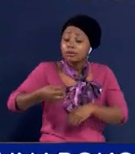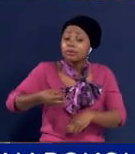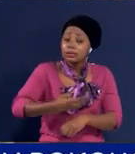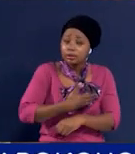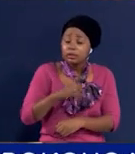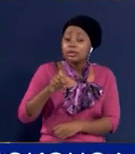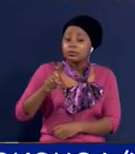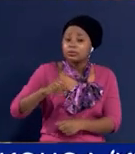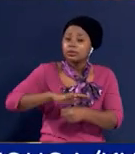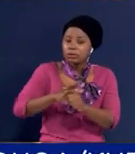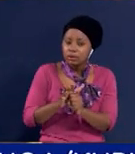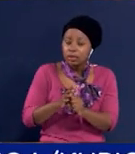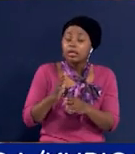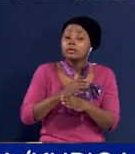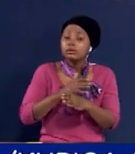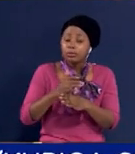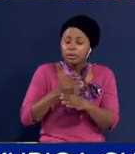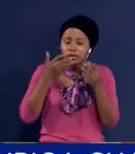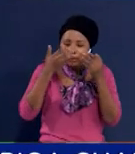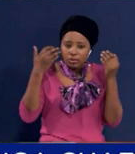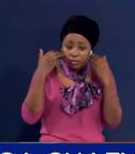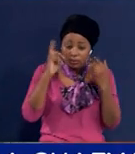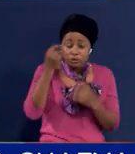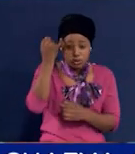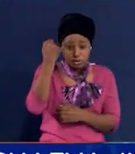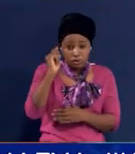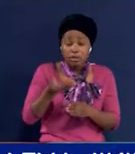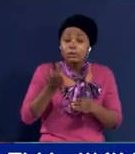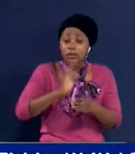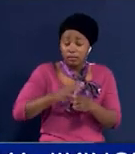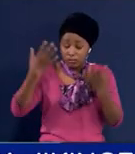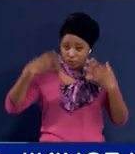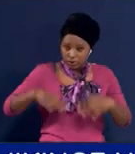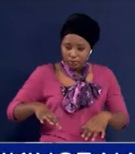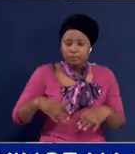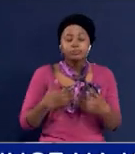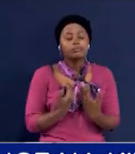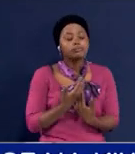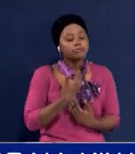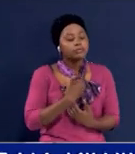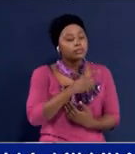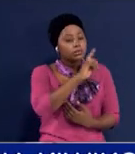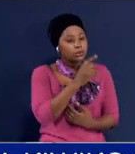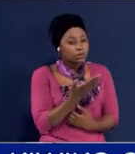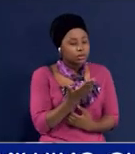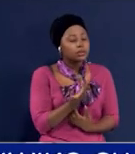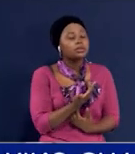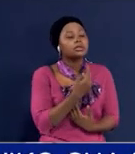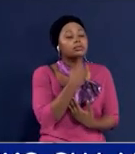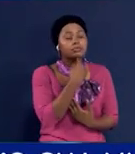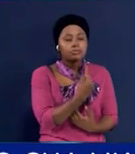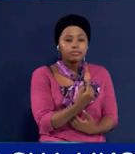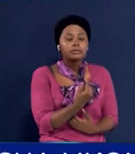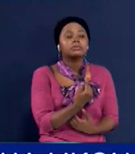virusi vya corona. Tumia barakoa ambazo zimeshauriwa na wataalamu wa afya. Na Twende kwenye swali jingine sasa. Ashraf anauliza